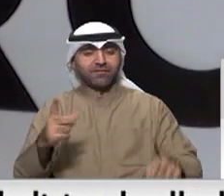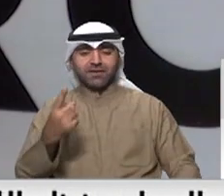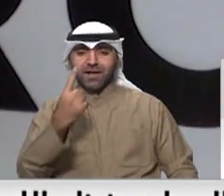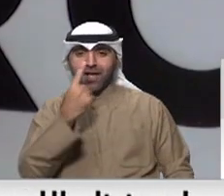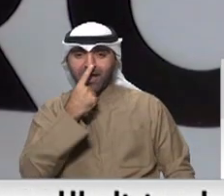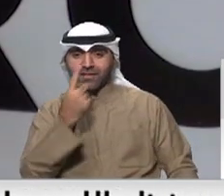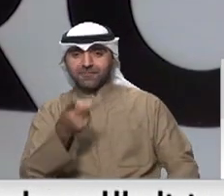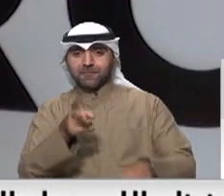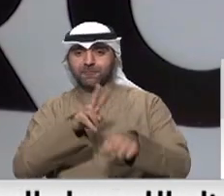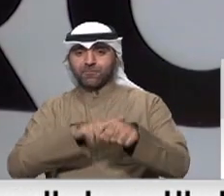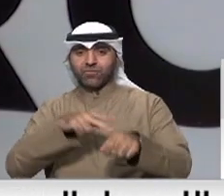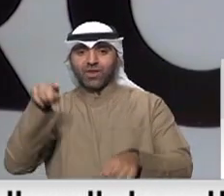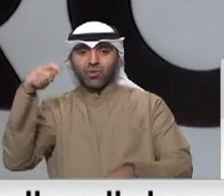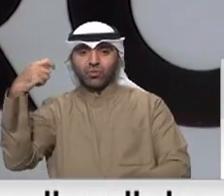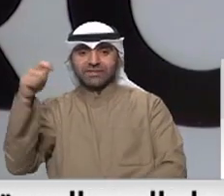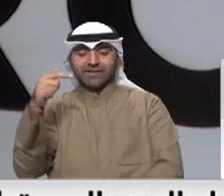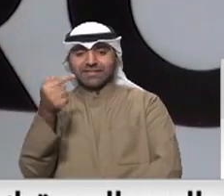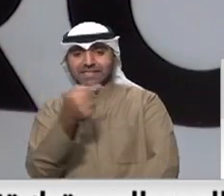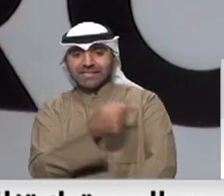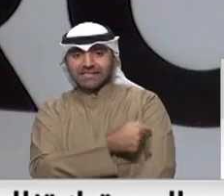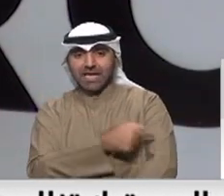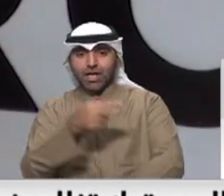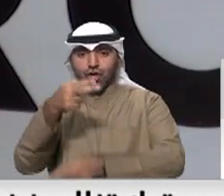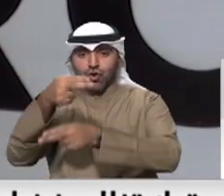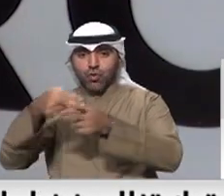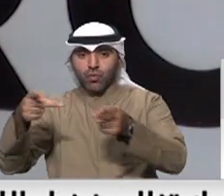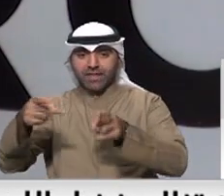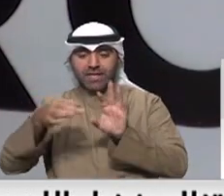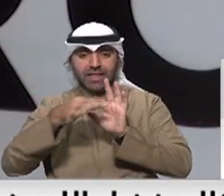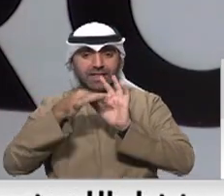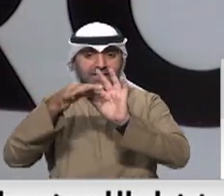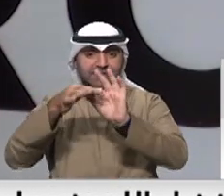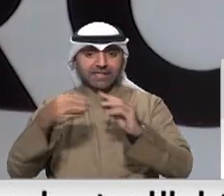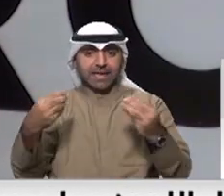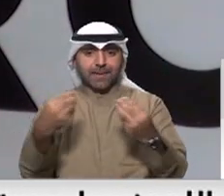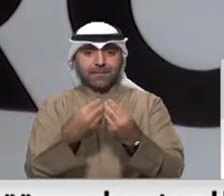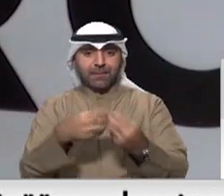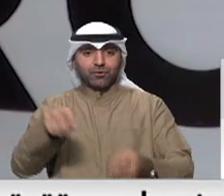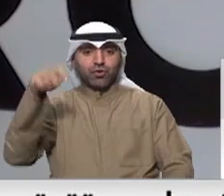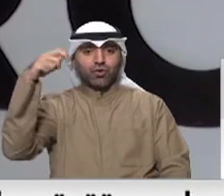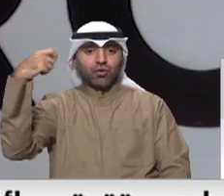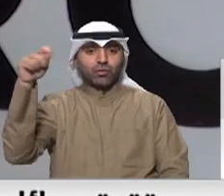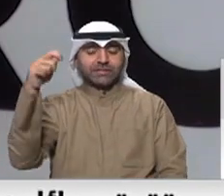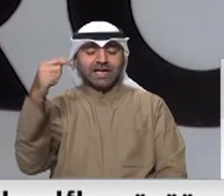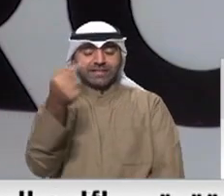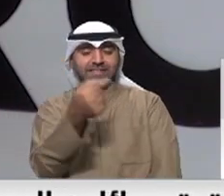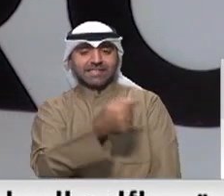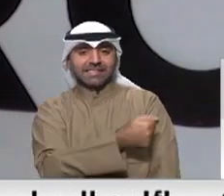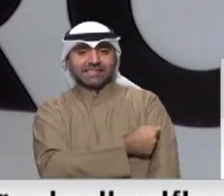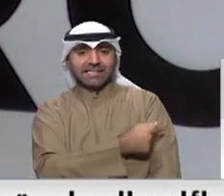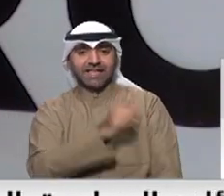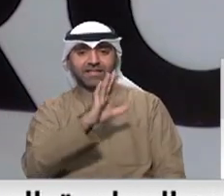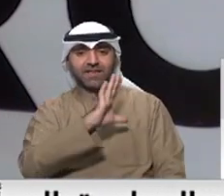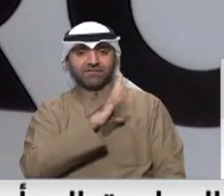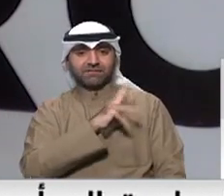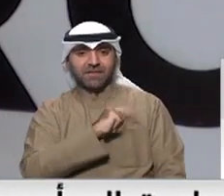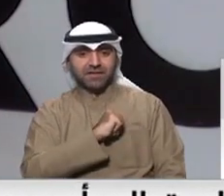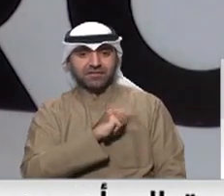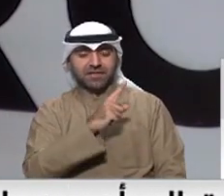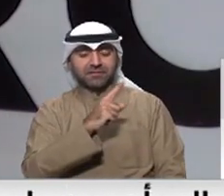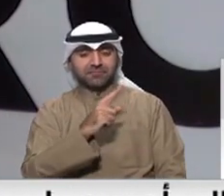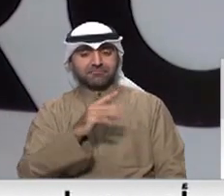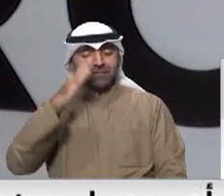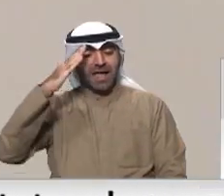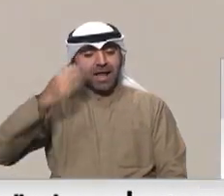الفلسطينية والهلال الأحمر الفلسطيني طبعا اختيار المرضى اللي ممكن معالجتهم في الكويت، وإن شاء الله احنا قاعدين نتابع الموضوع مع